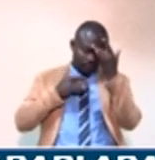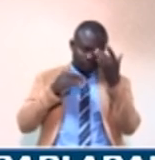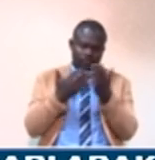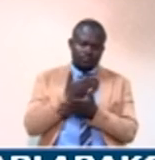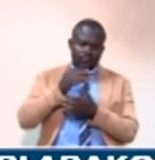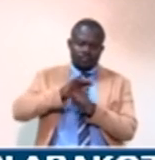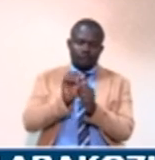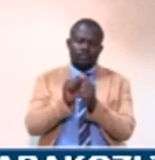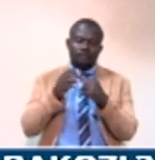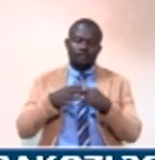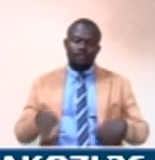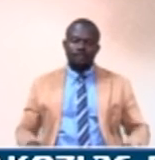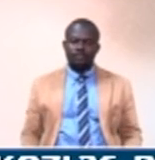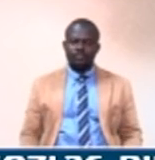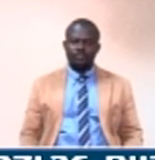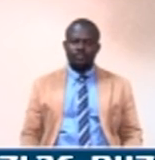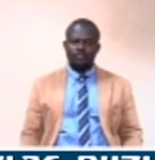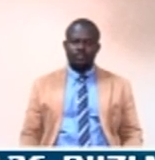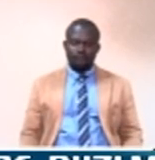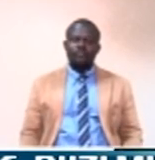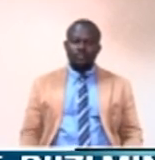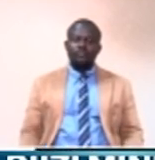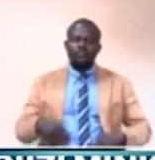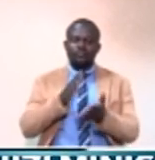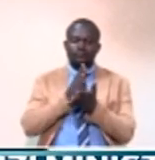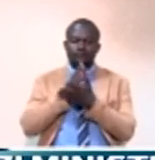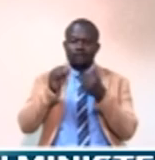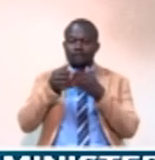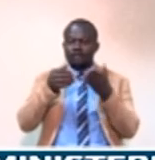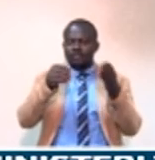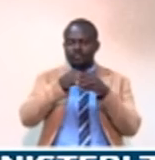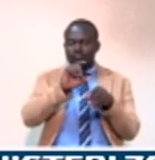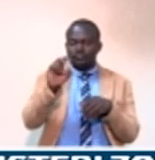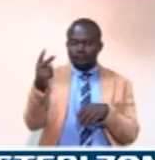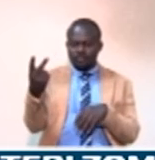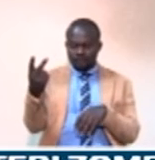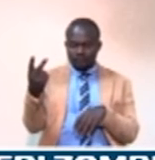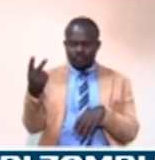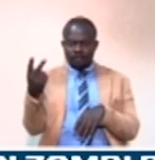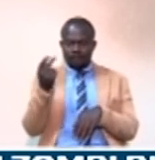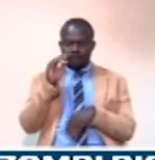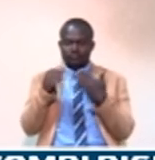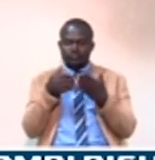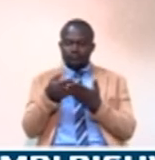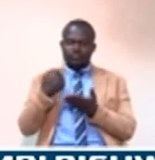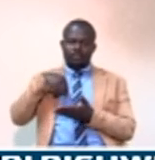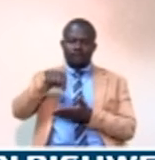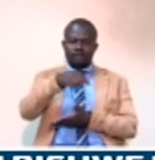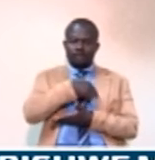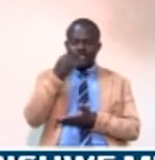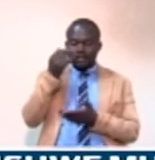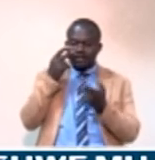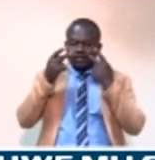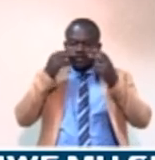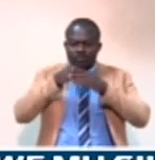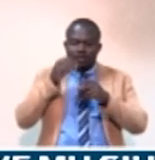bwa COVID-19? Nibyo koko, iyo ugiye kureba muri ibyumweru bibiri cyangwa bitatu habaye ubwiyongere bw'ubwandu. Iyo urebye dutangira